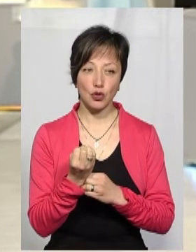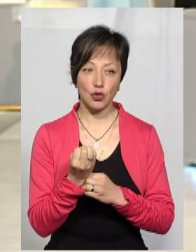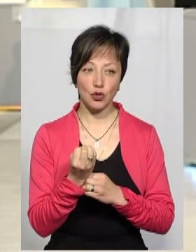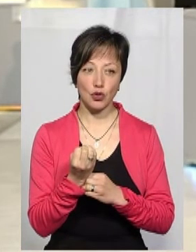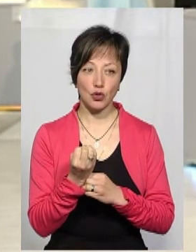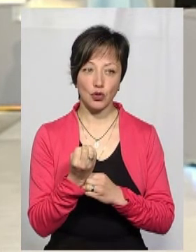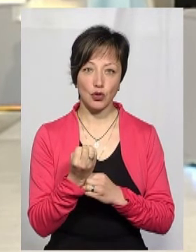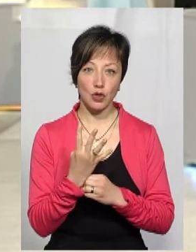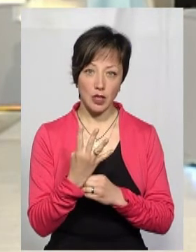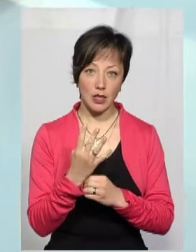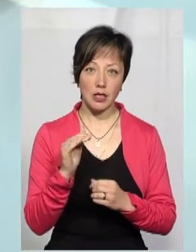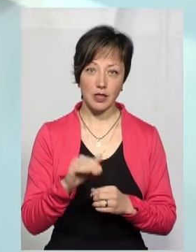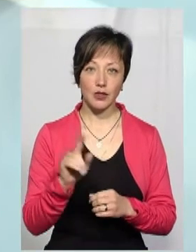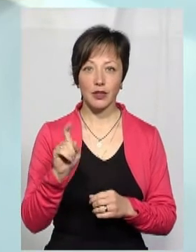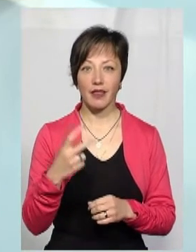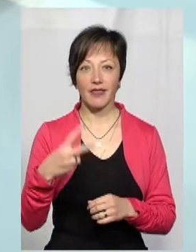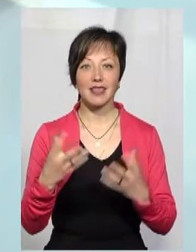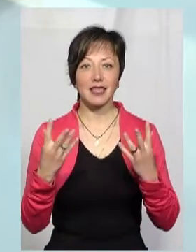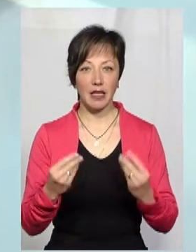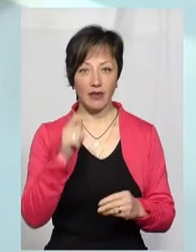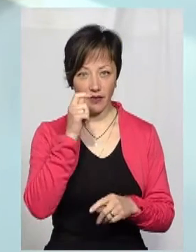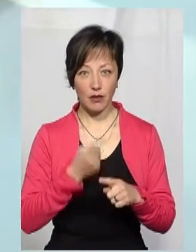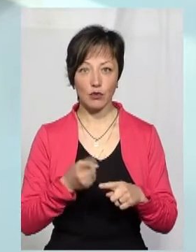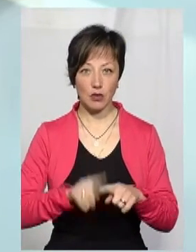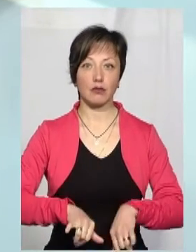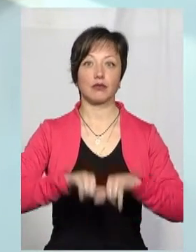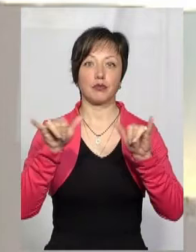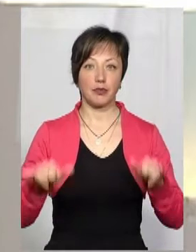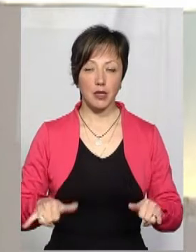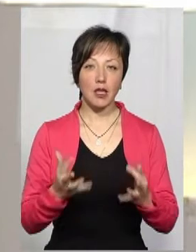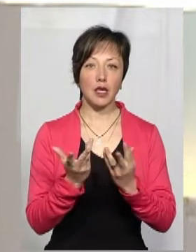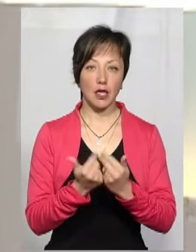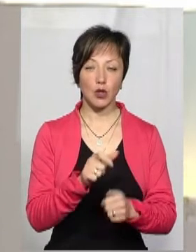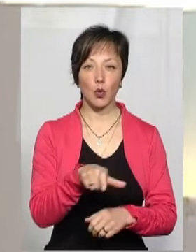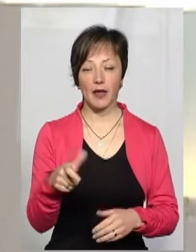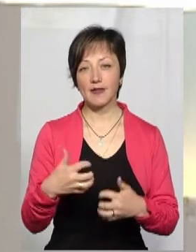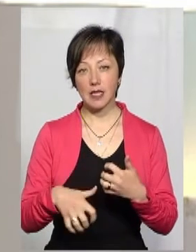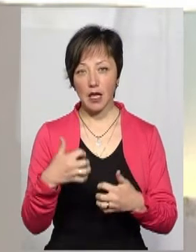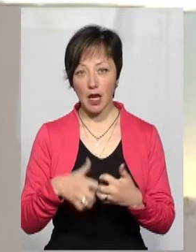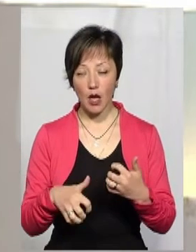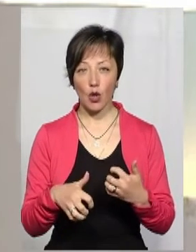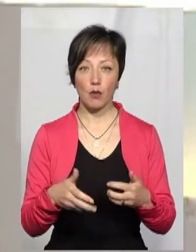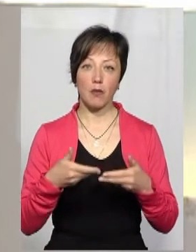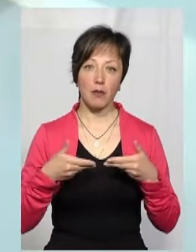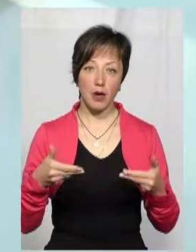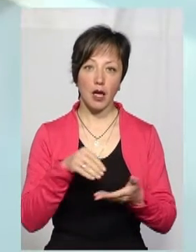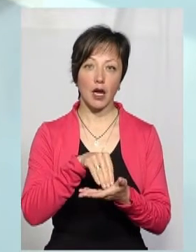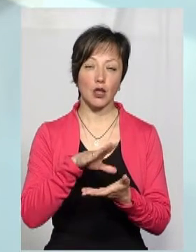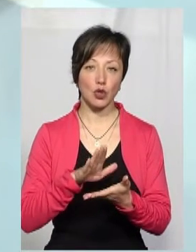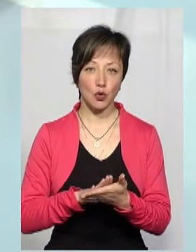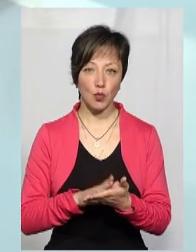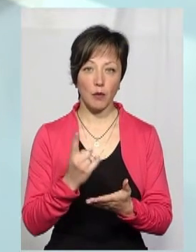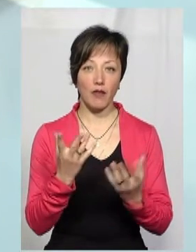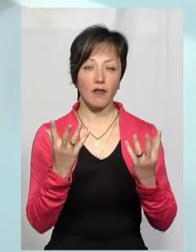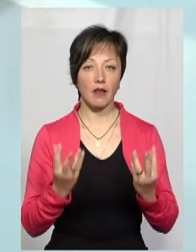14 100. 20 днів вже квітня пройшло. І оце настільки виросло. Ну, в середньому ми реєструємо